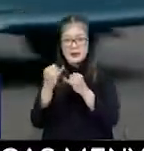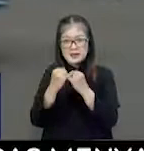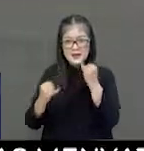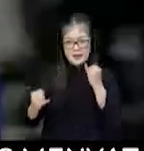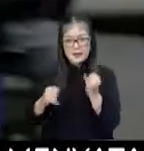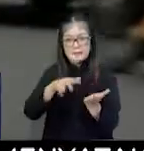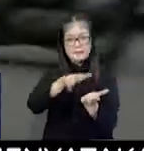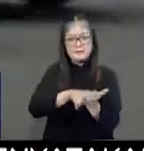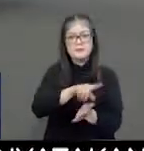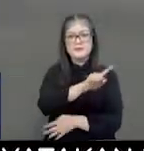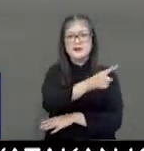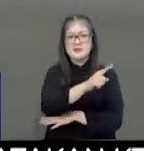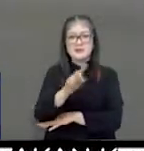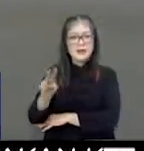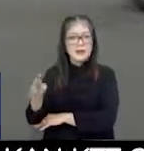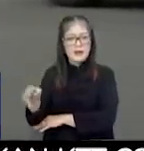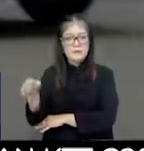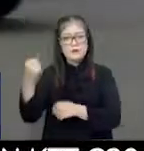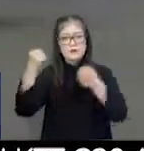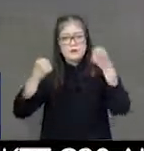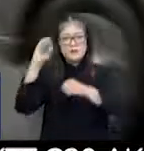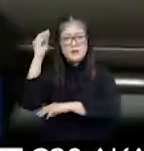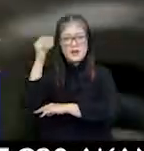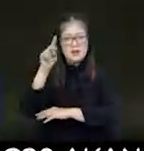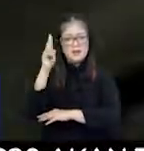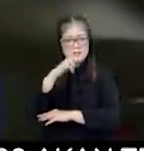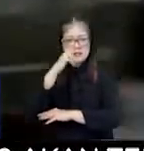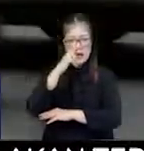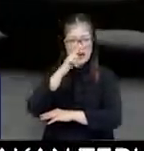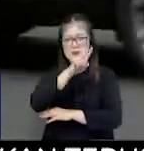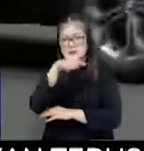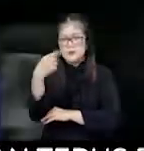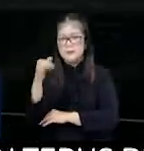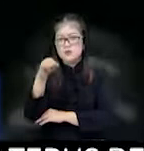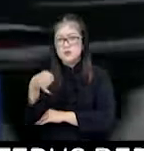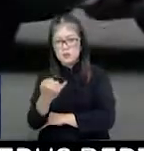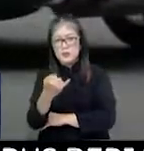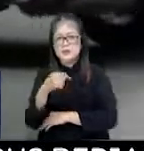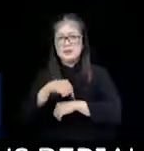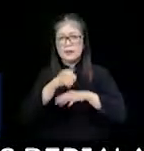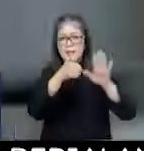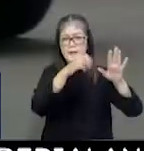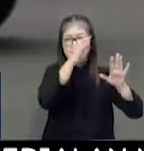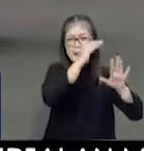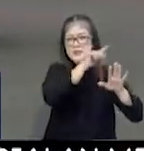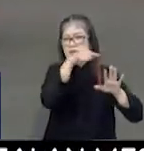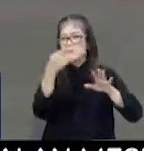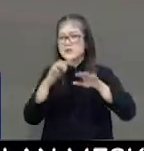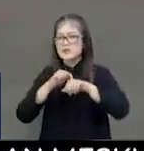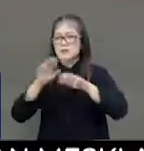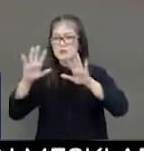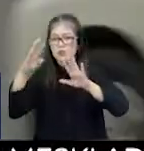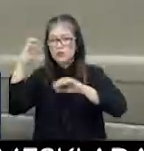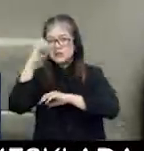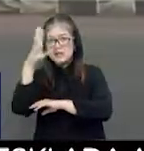berakhir. Kebijakan ganjil genap kendaraan di DKI Jakarta diberlakukan setiap Senin hingga Jumat pada pukul 6 hingga 10 pagi